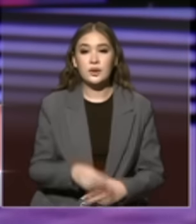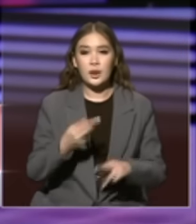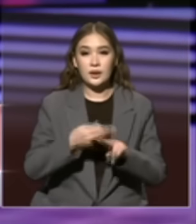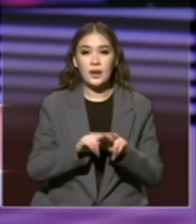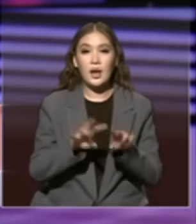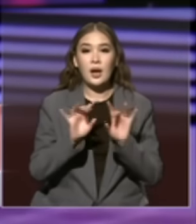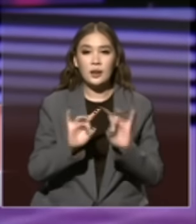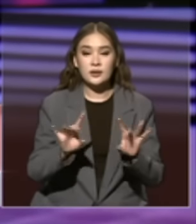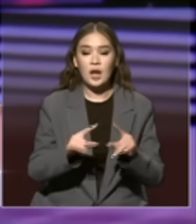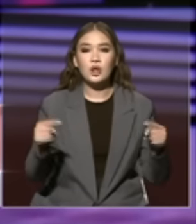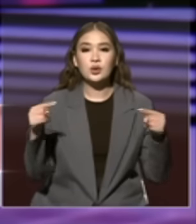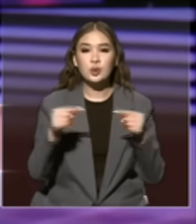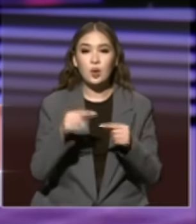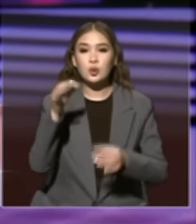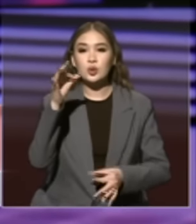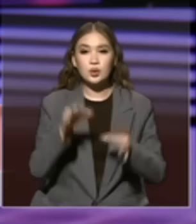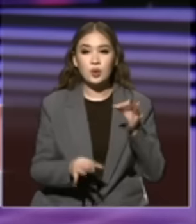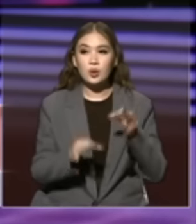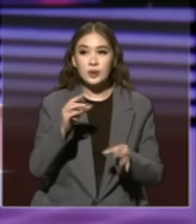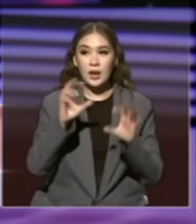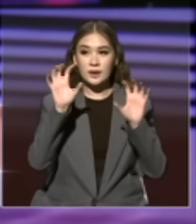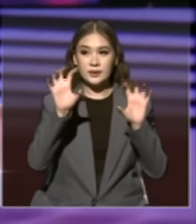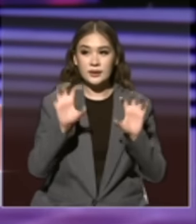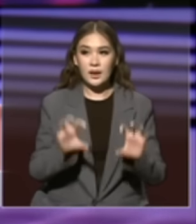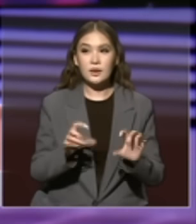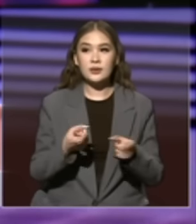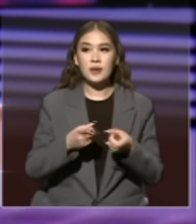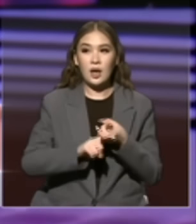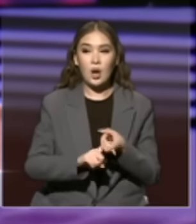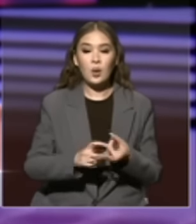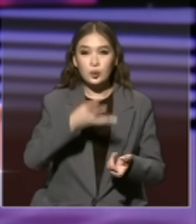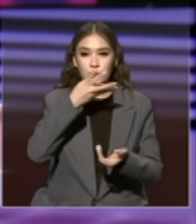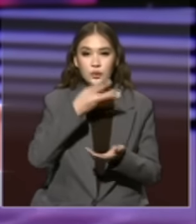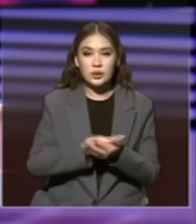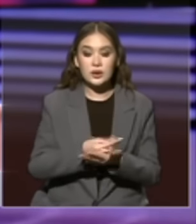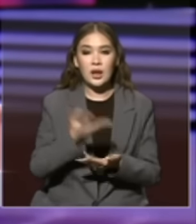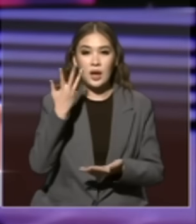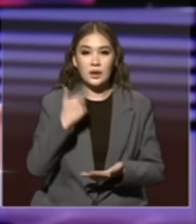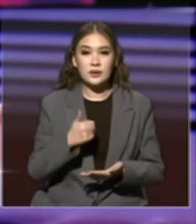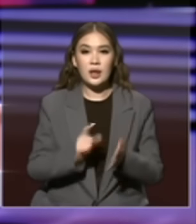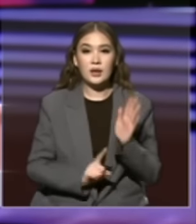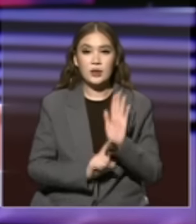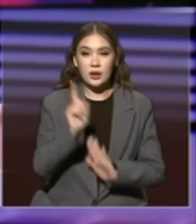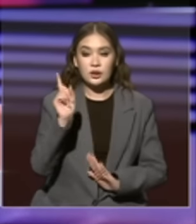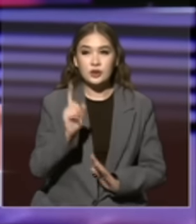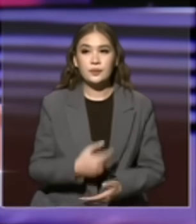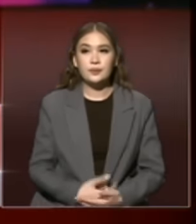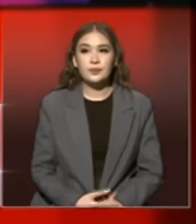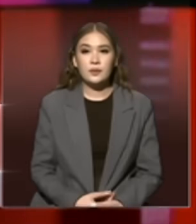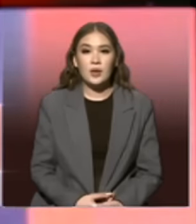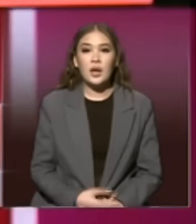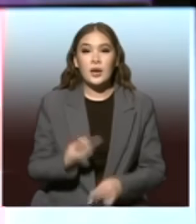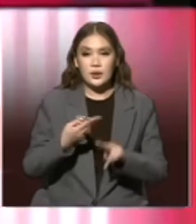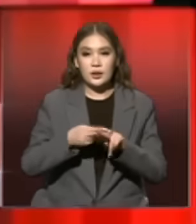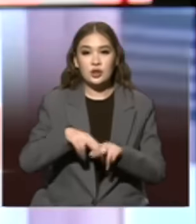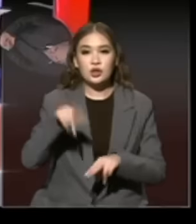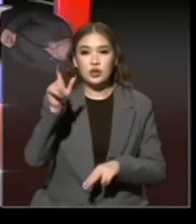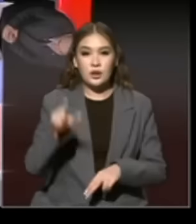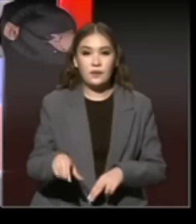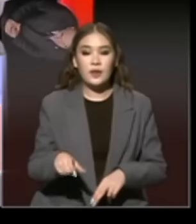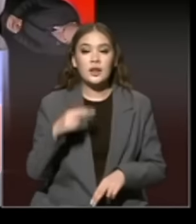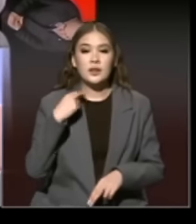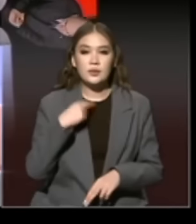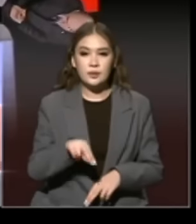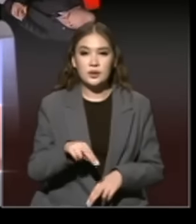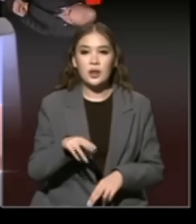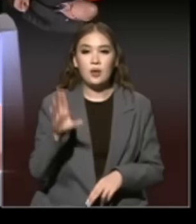сол. Нақты соттың заңды үкімі шығып, өзінің күшіне енген кезде ғана біз ол тұлғаны қылмыскер деп